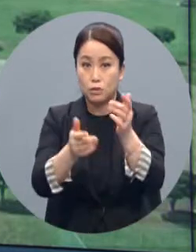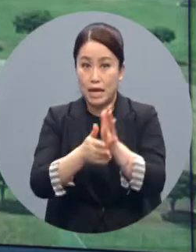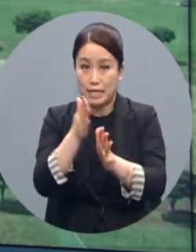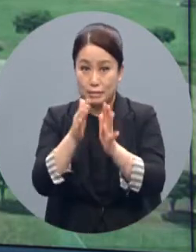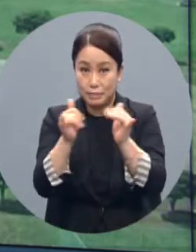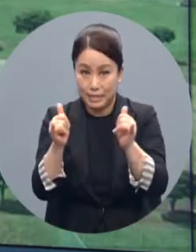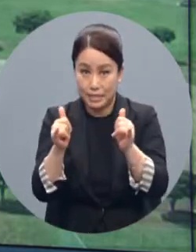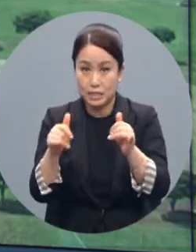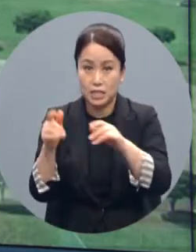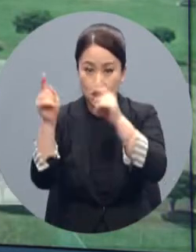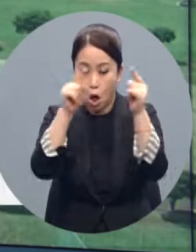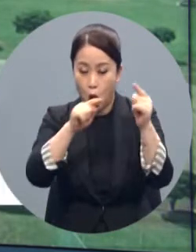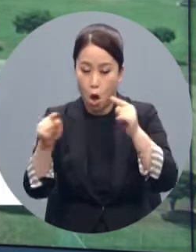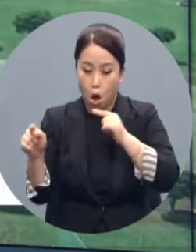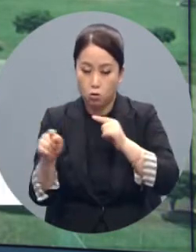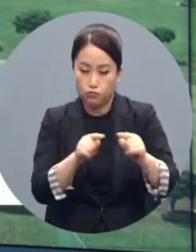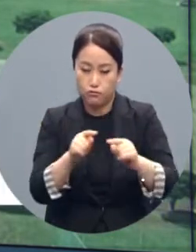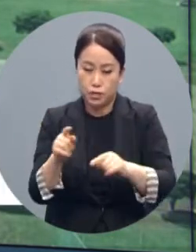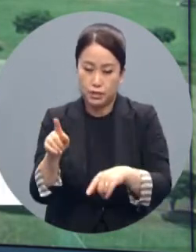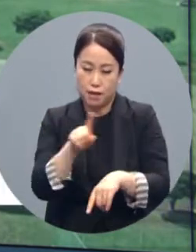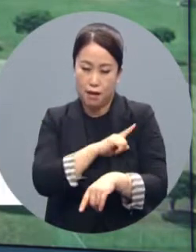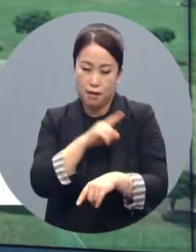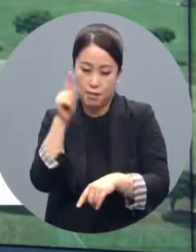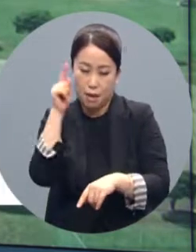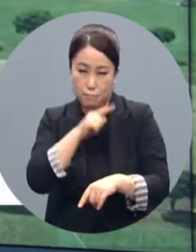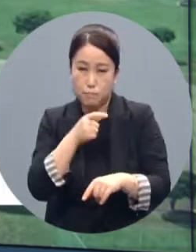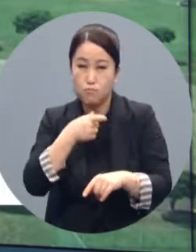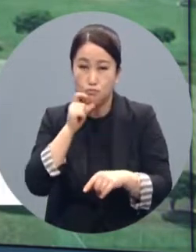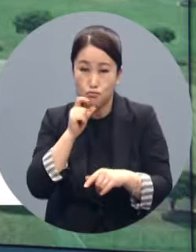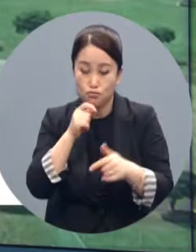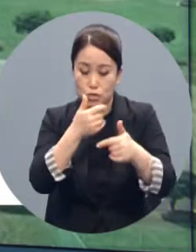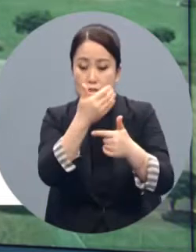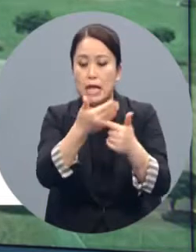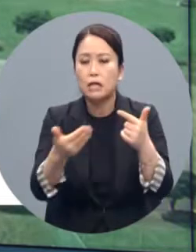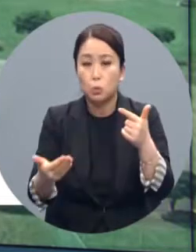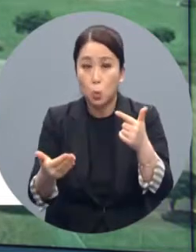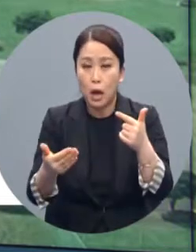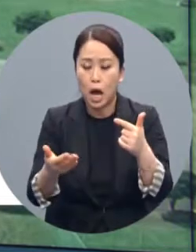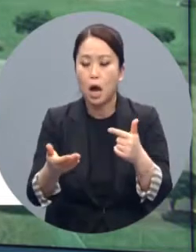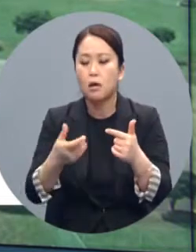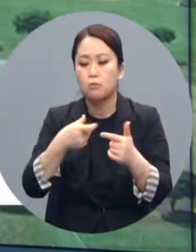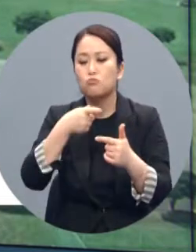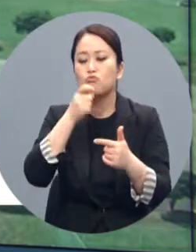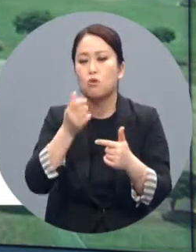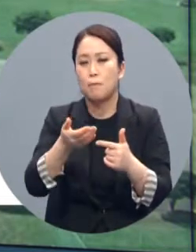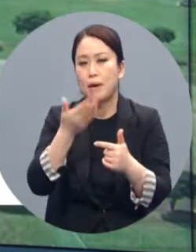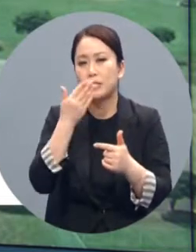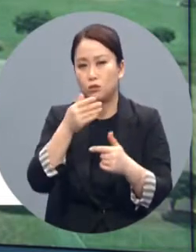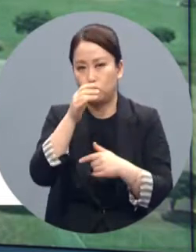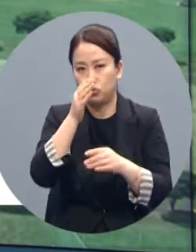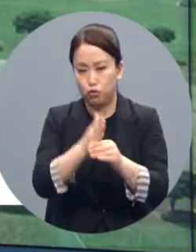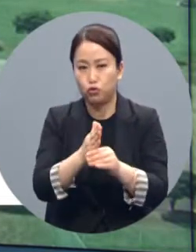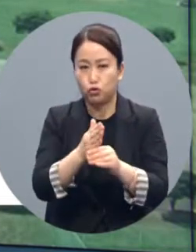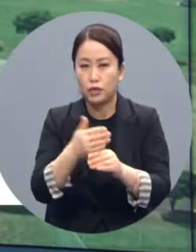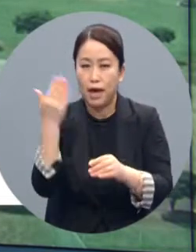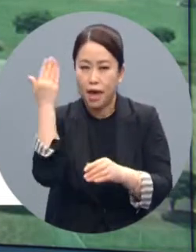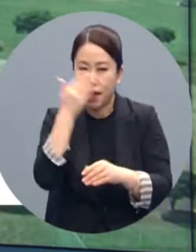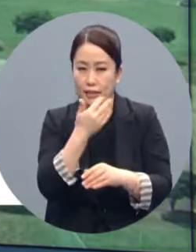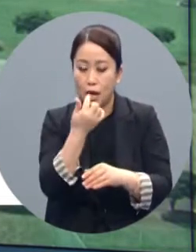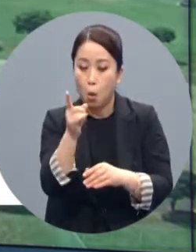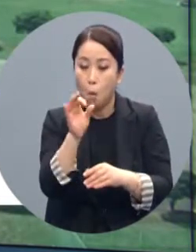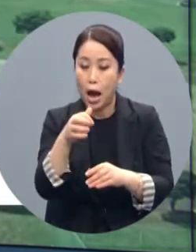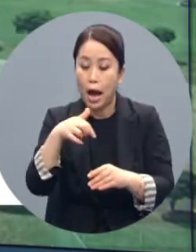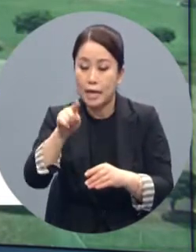부산 시민들은 전국 최악의 수질로 악명이 높은 이 낙동강물을 상수도원으로 쓰고 있습니다. 깨끗한 합천 환강물이